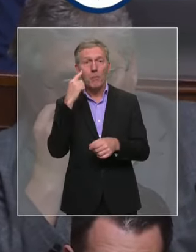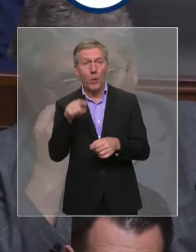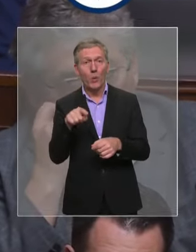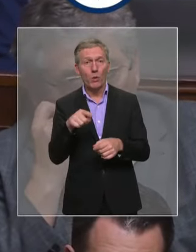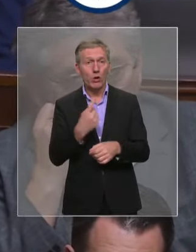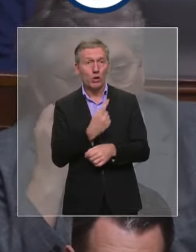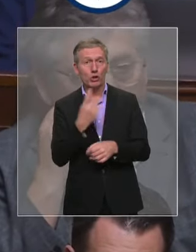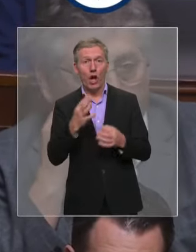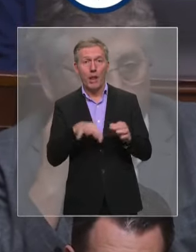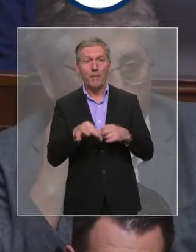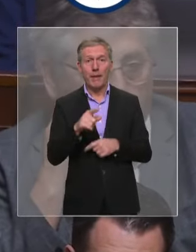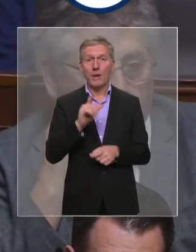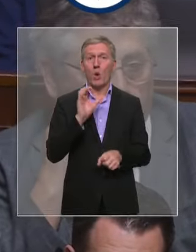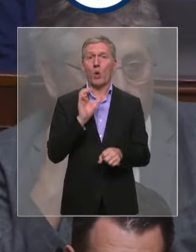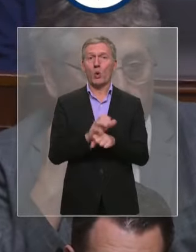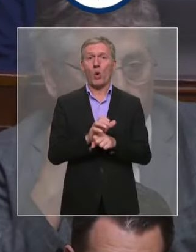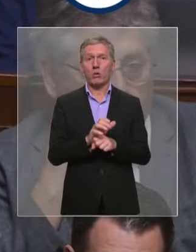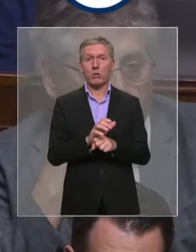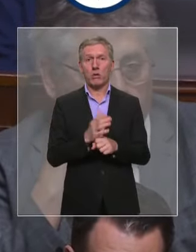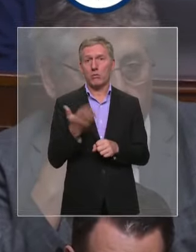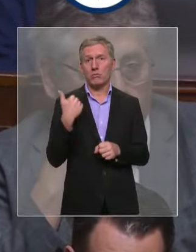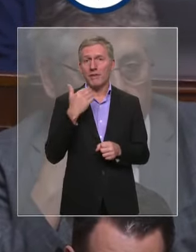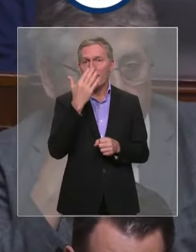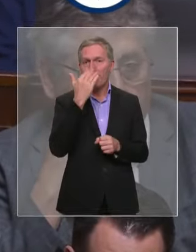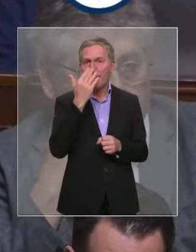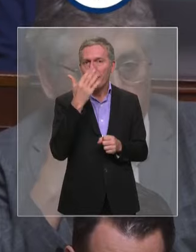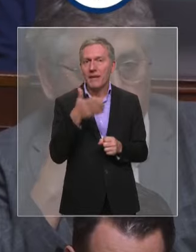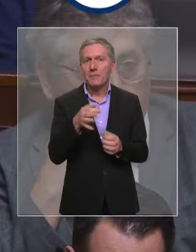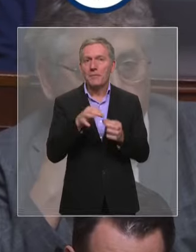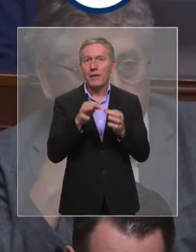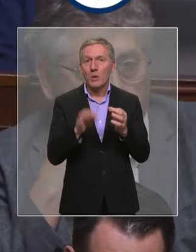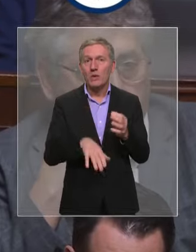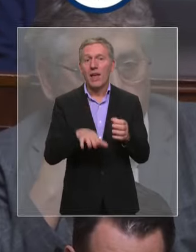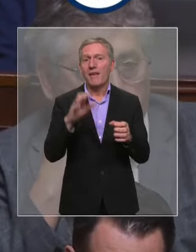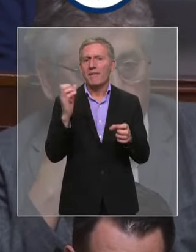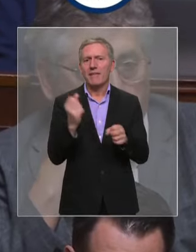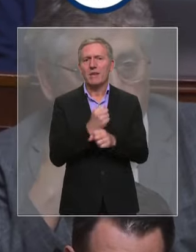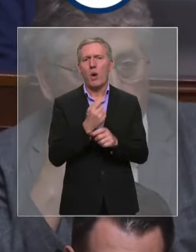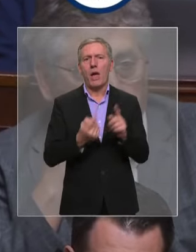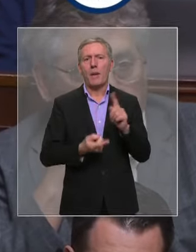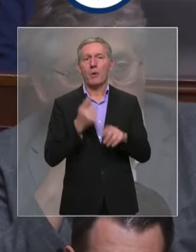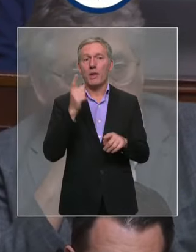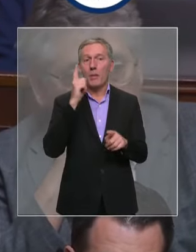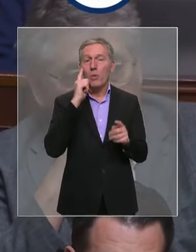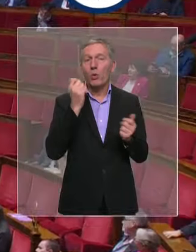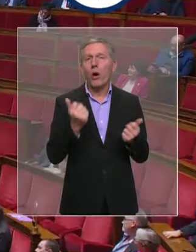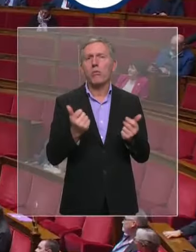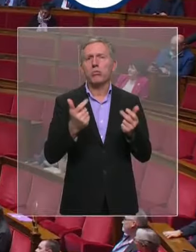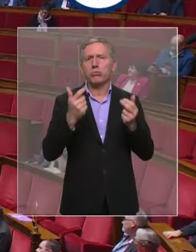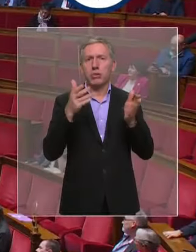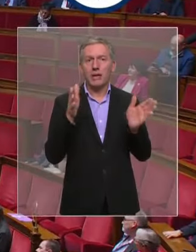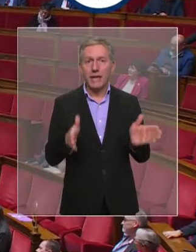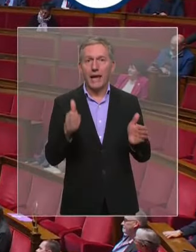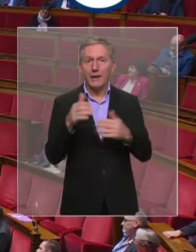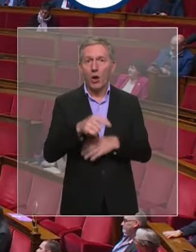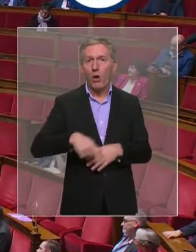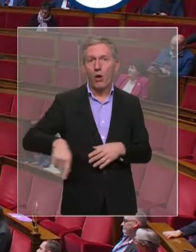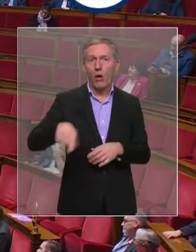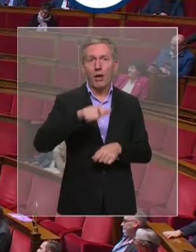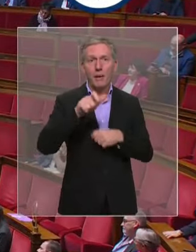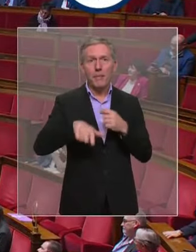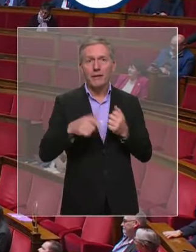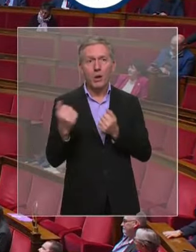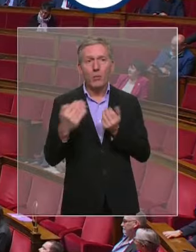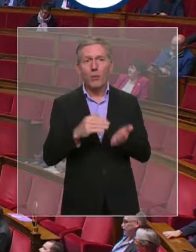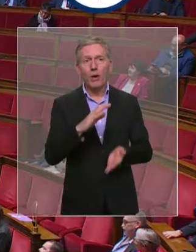pays à voter contre ce compromis début février. Cette victoire est déterminante, car dans nombre de secteurs, des travailleurs ne se voient plus proposer